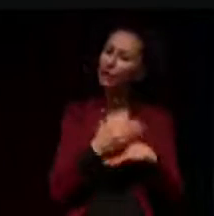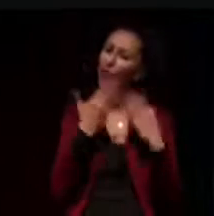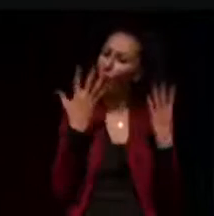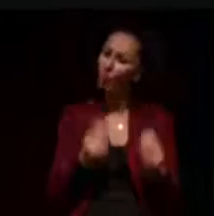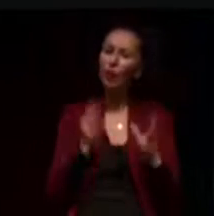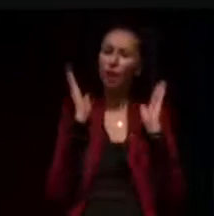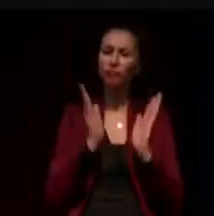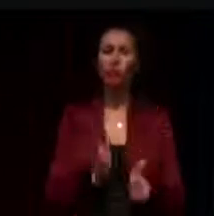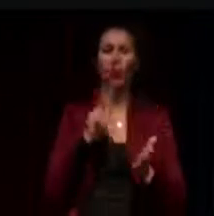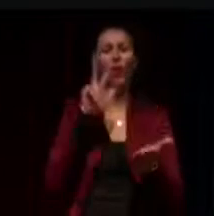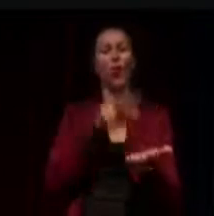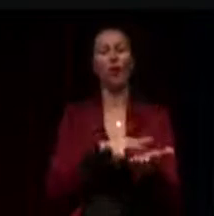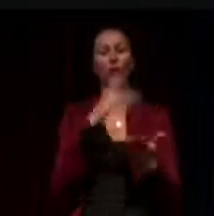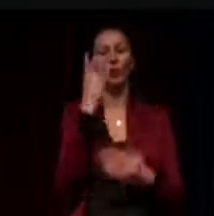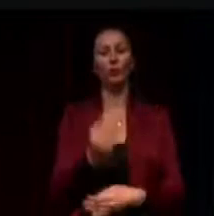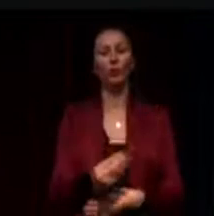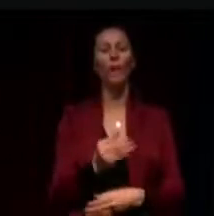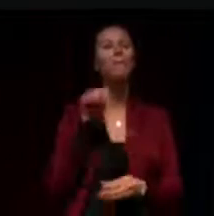olsa onaylandı.